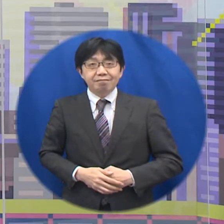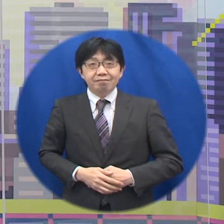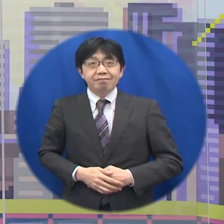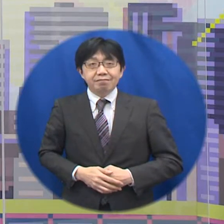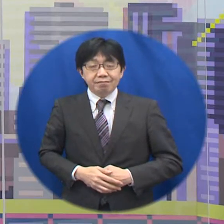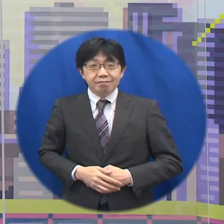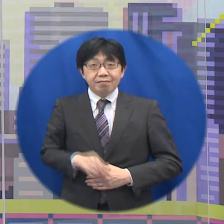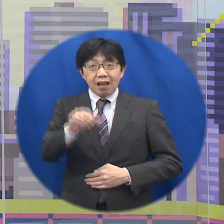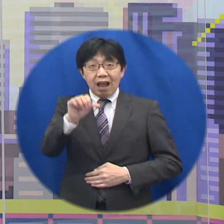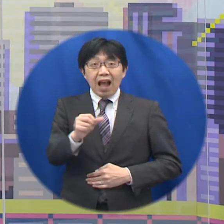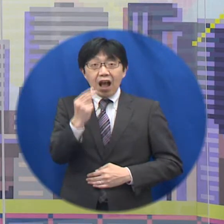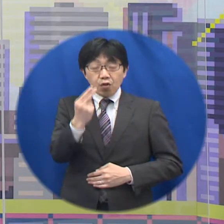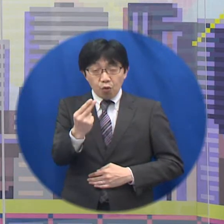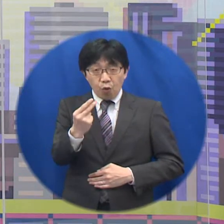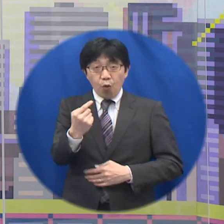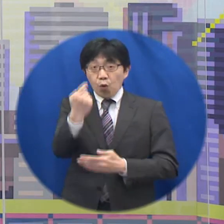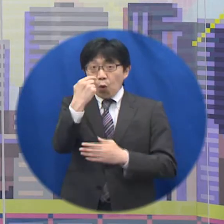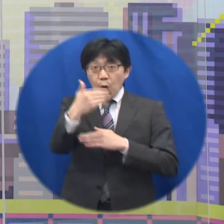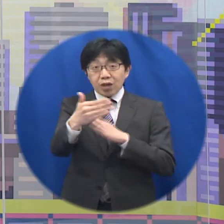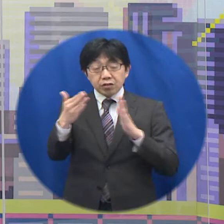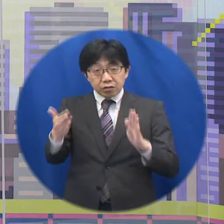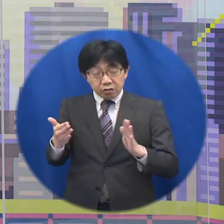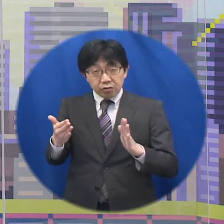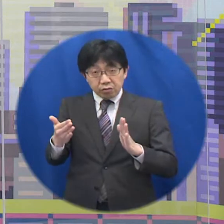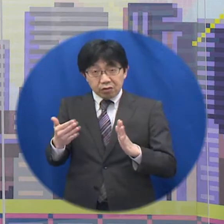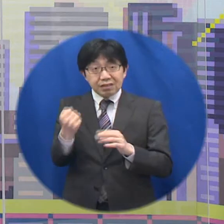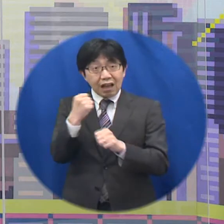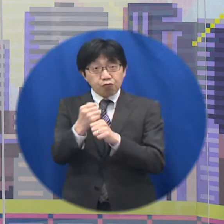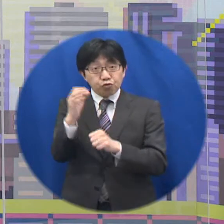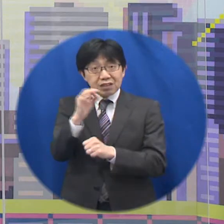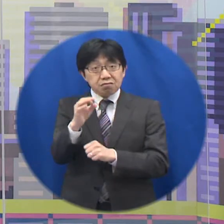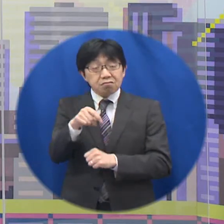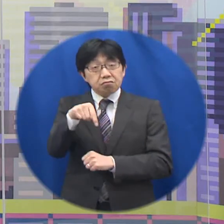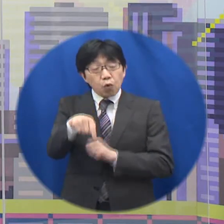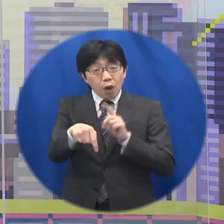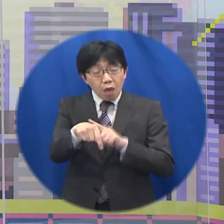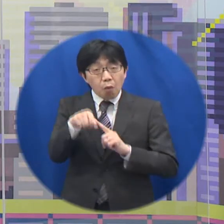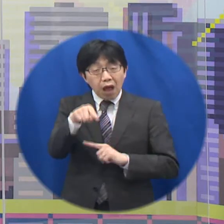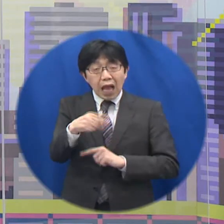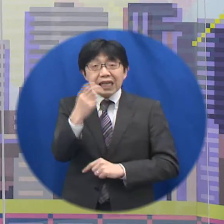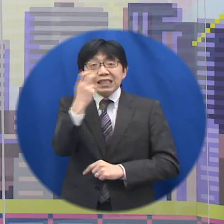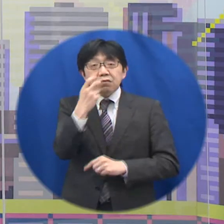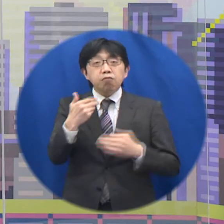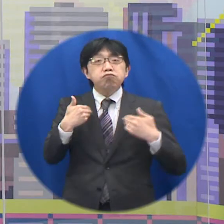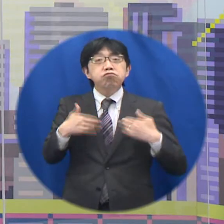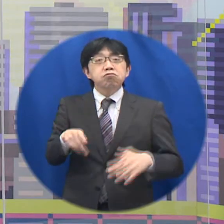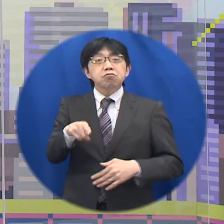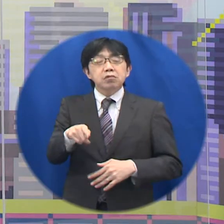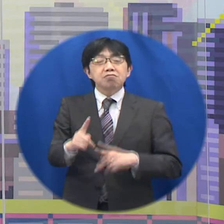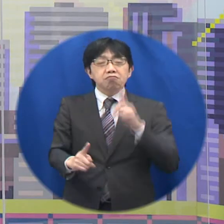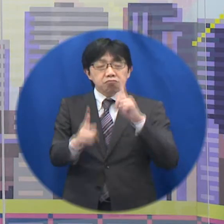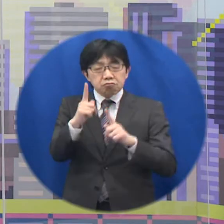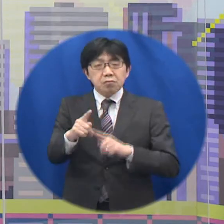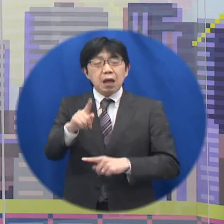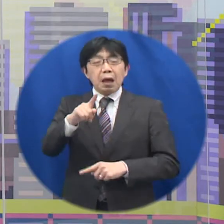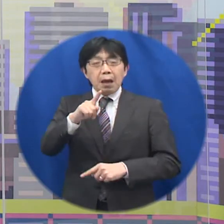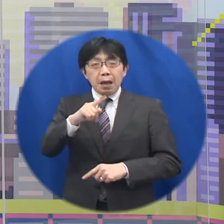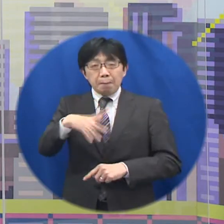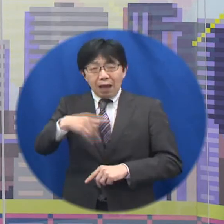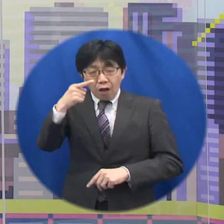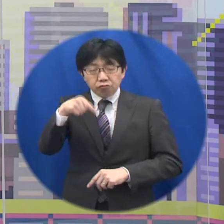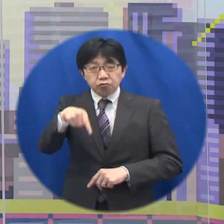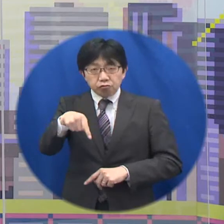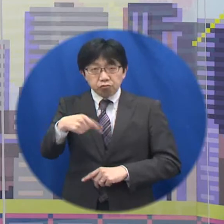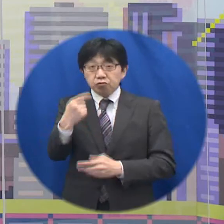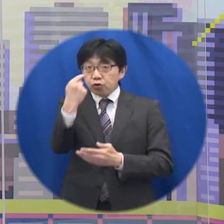アート教室作品展には審査がありませんので、まずは障害者アート教室にトライしてみてはいかが